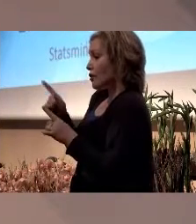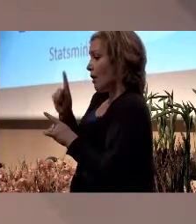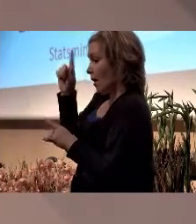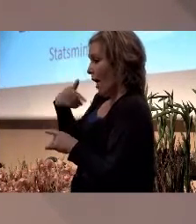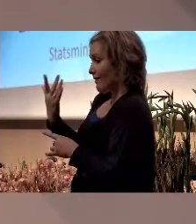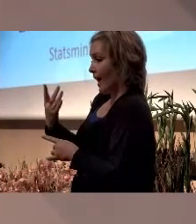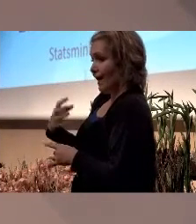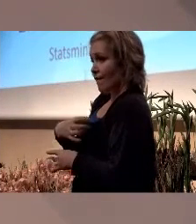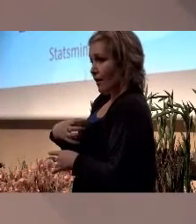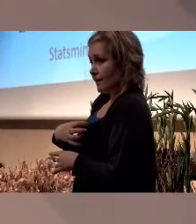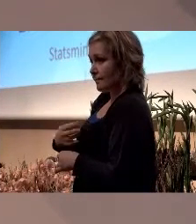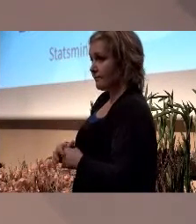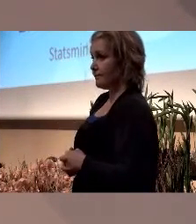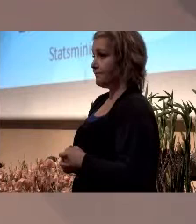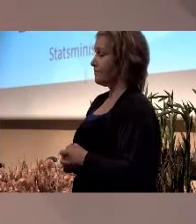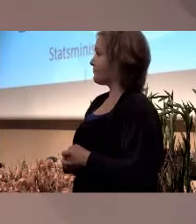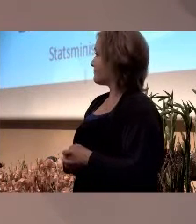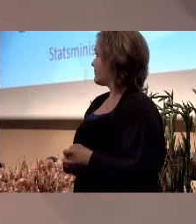kan være farene.